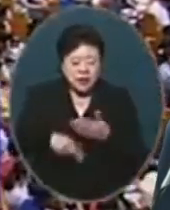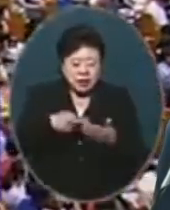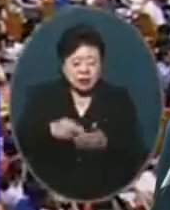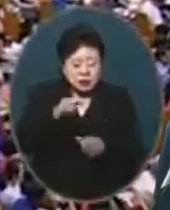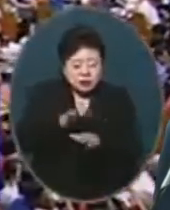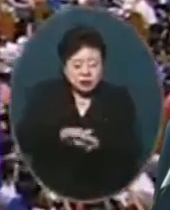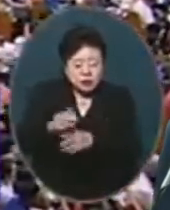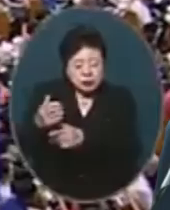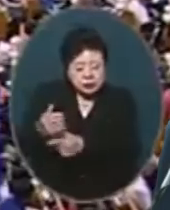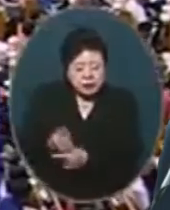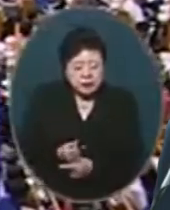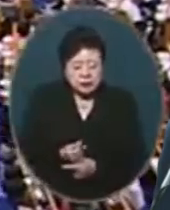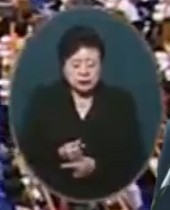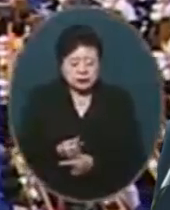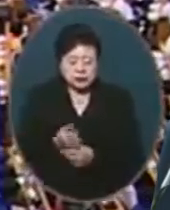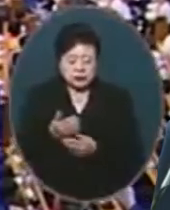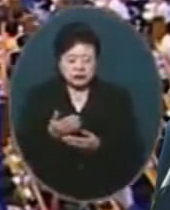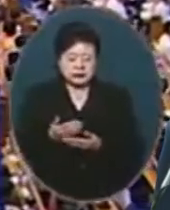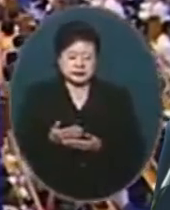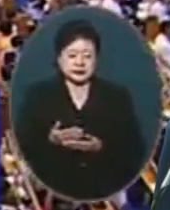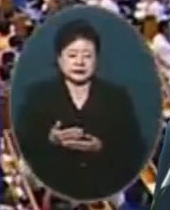그의 손으로